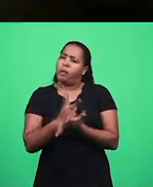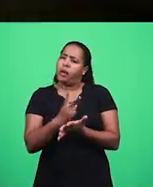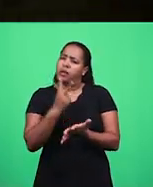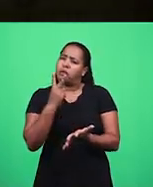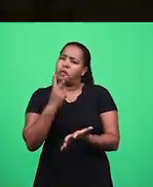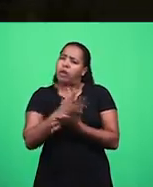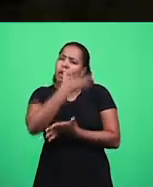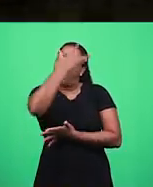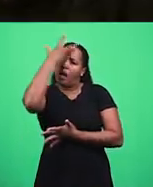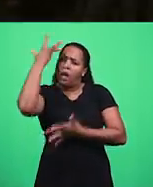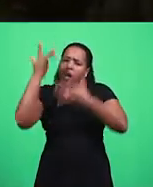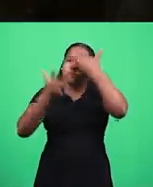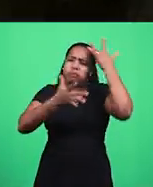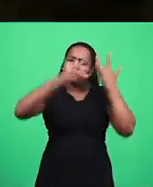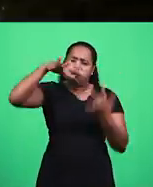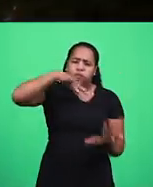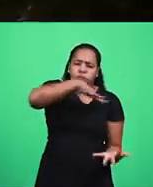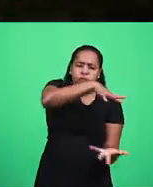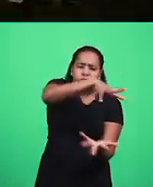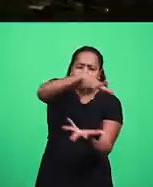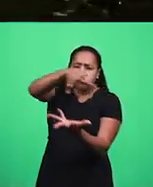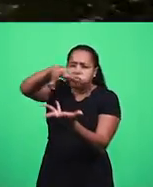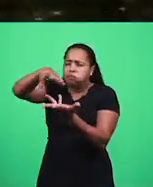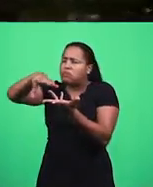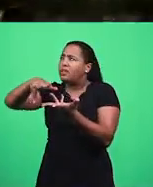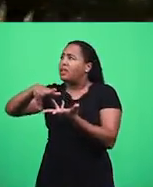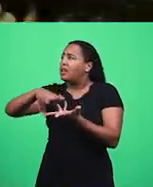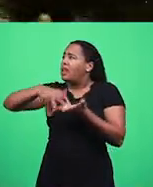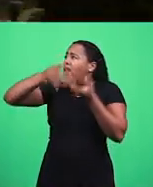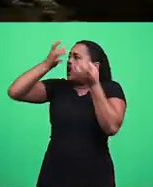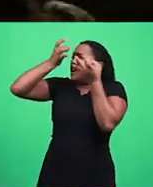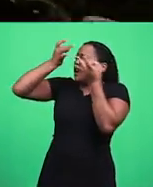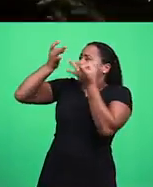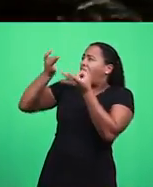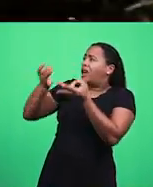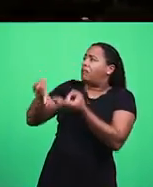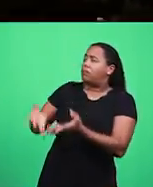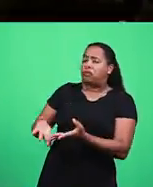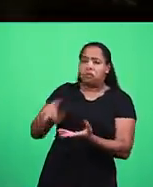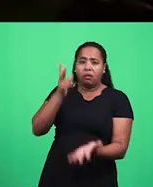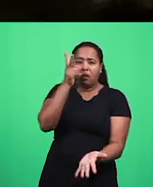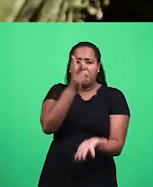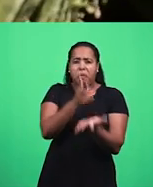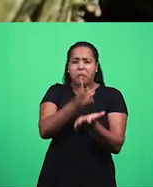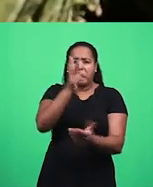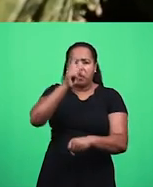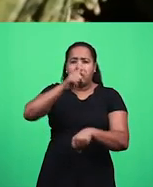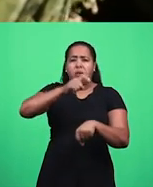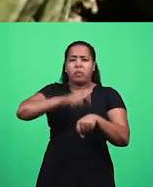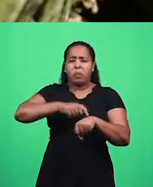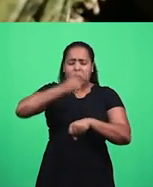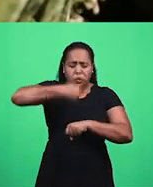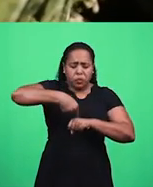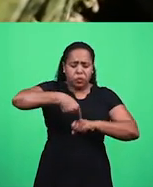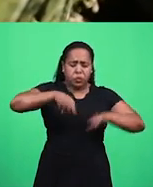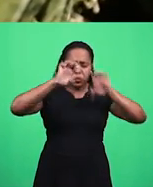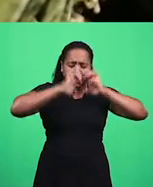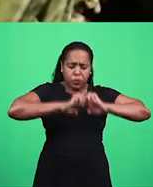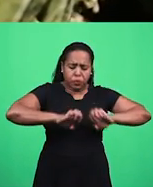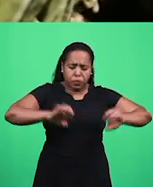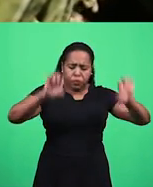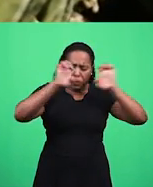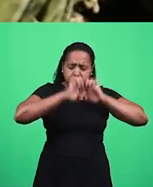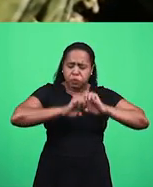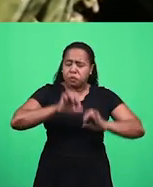Даже если земля не даст плода своего, и виноградная